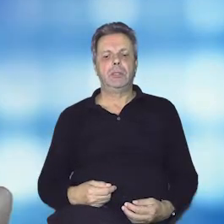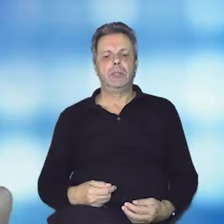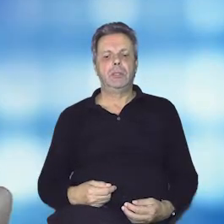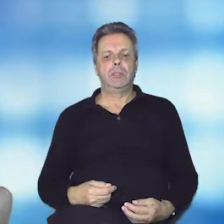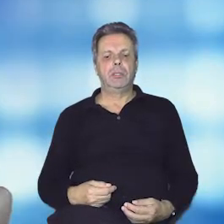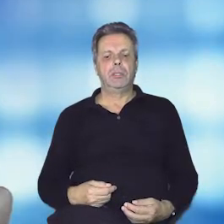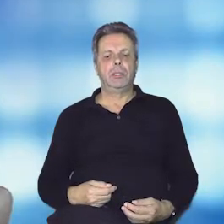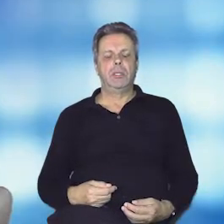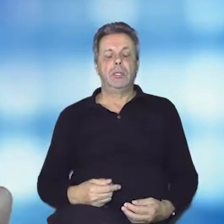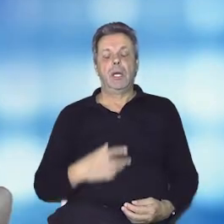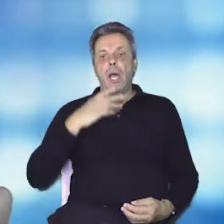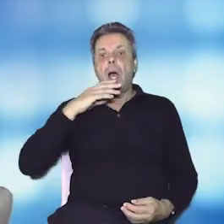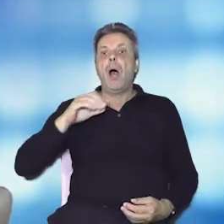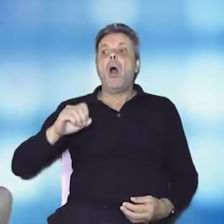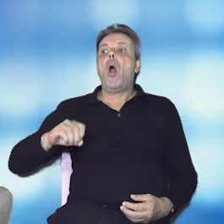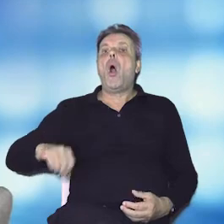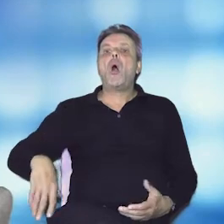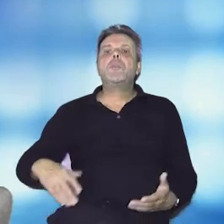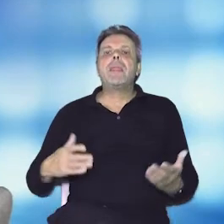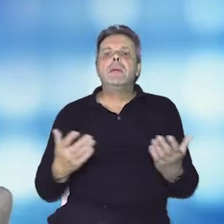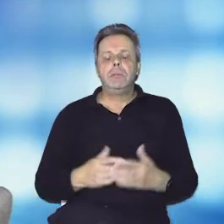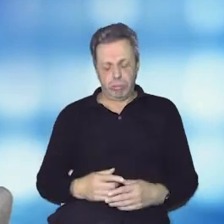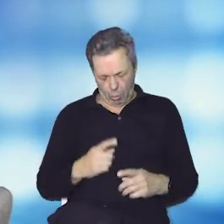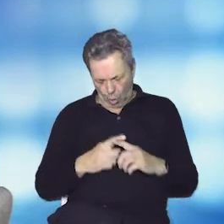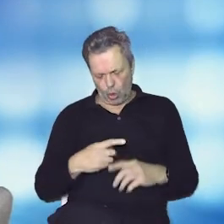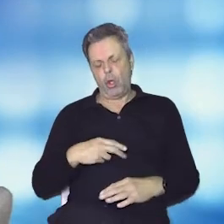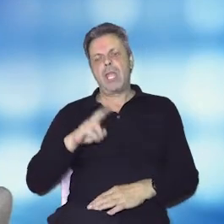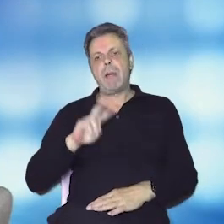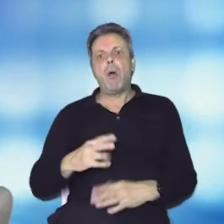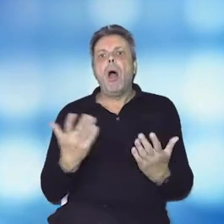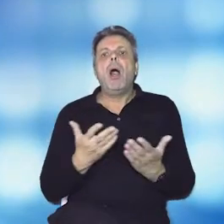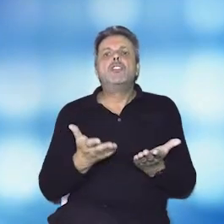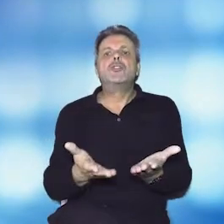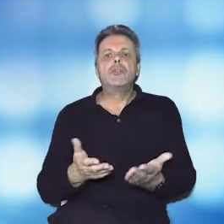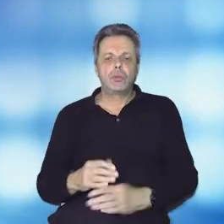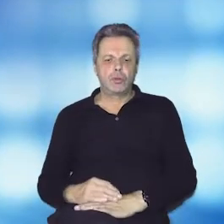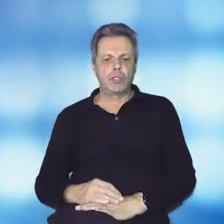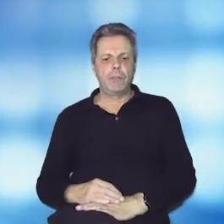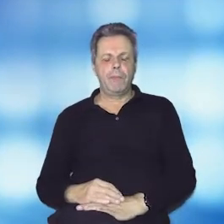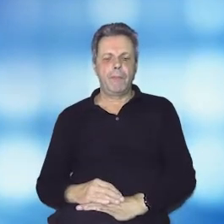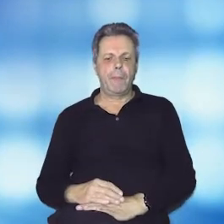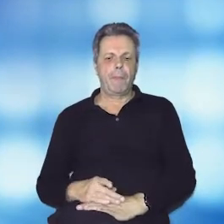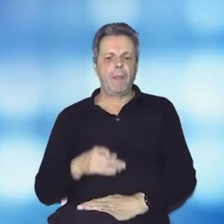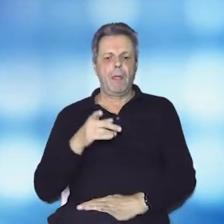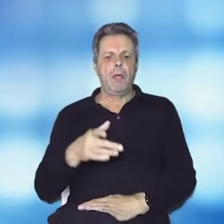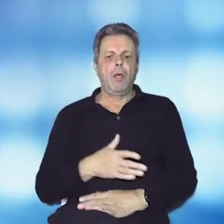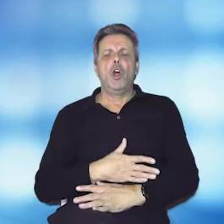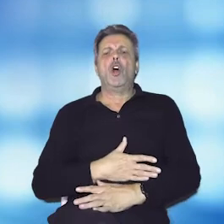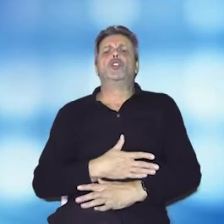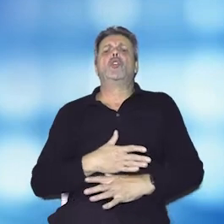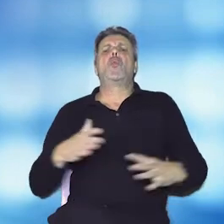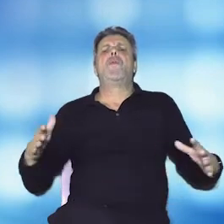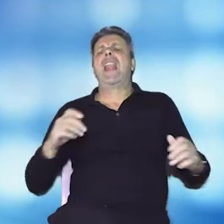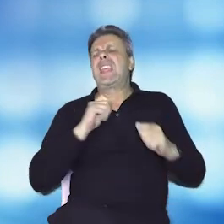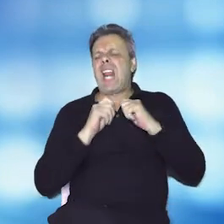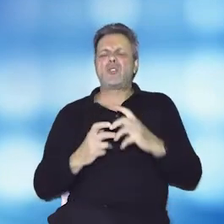recimo, otpad. Imamo i toga, da. Što s time? Pa, tu su velike, velike